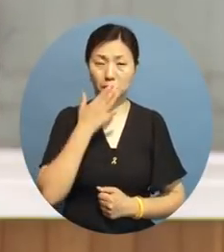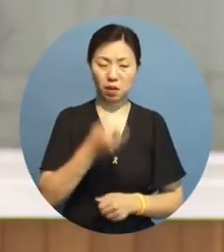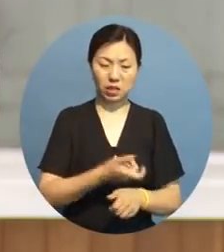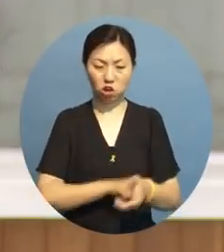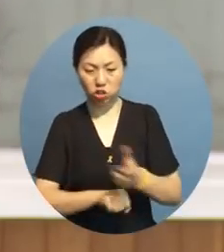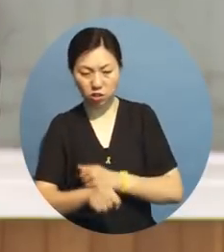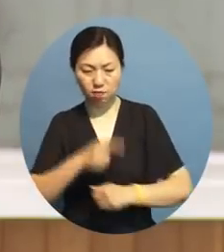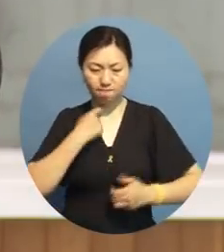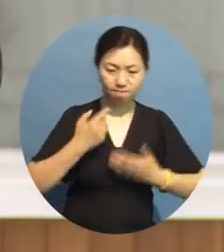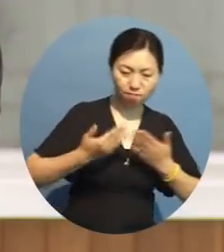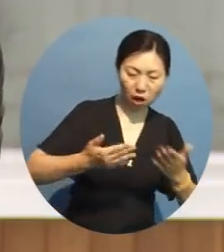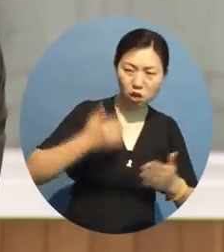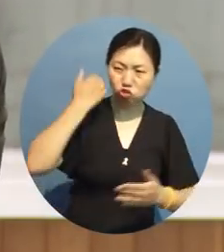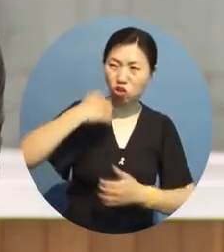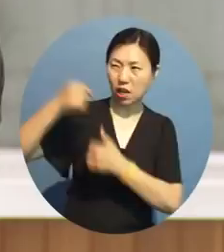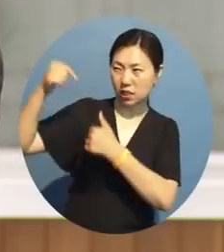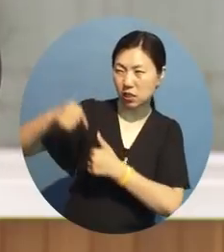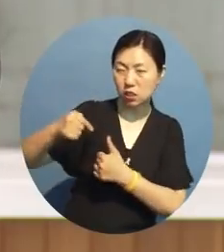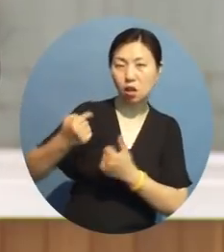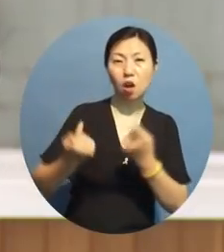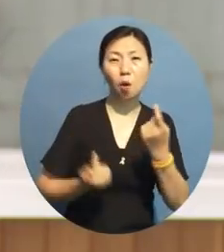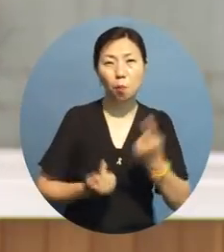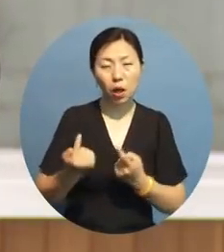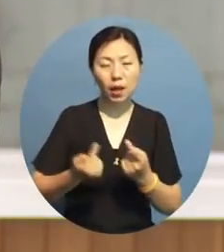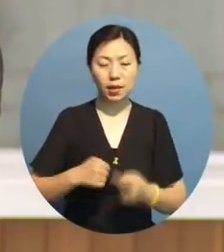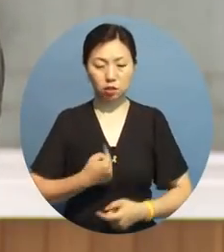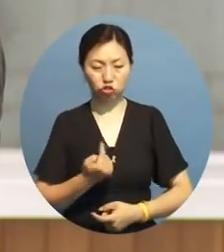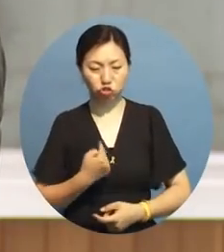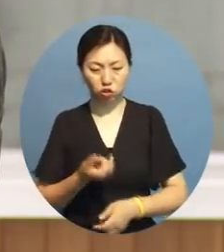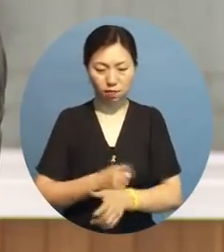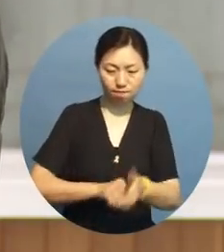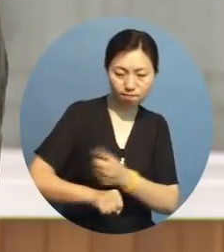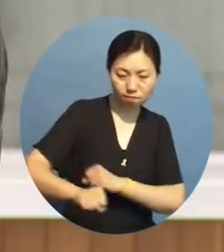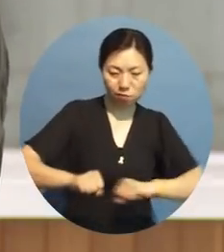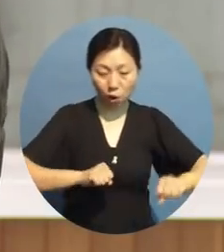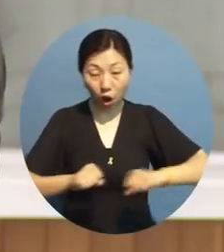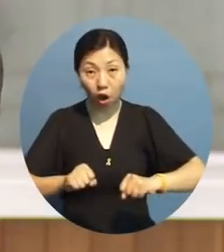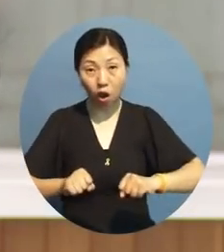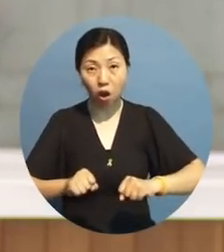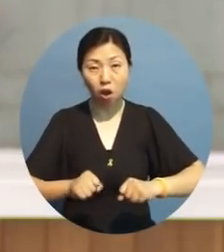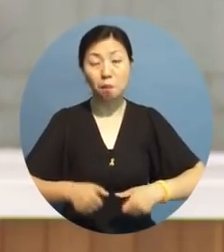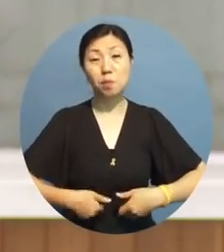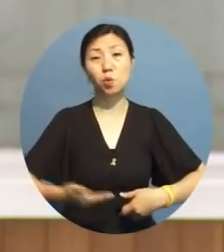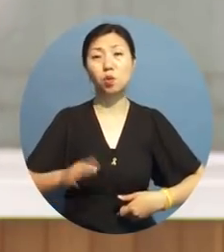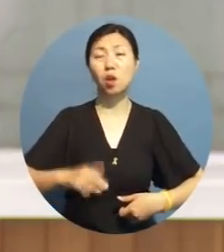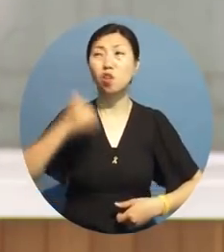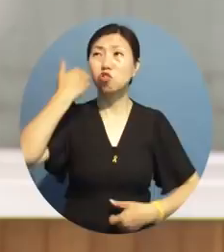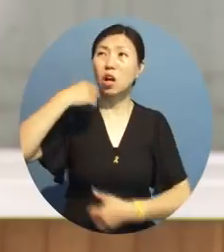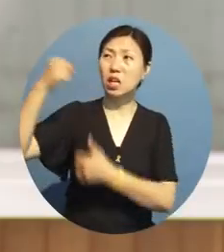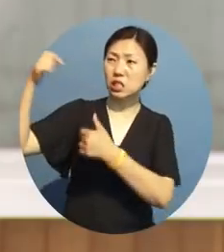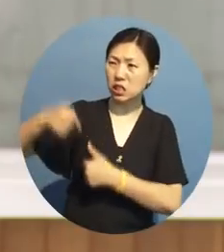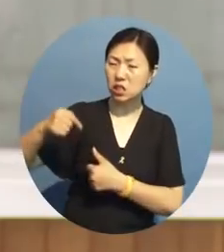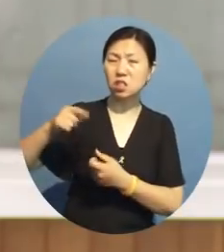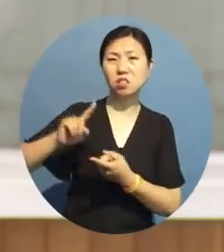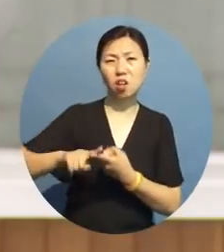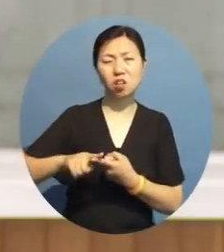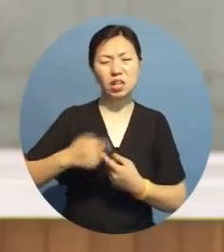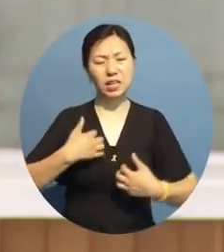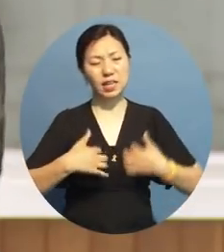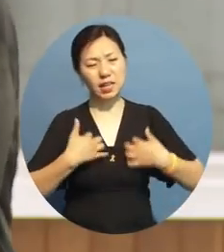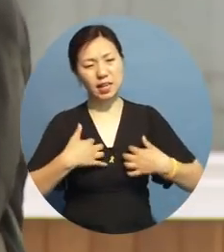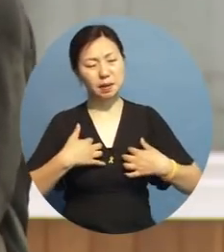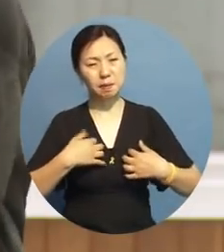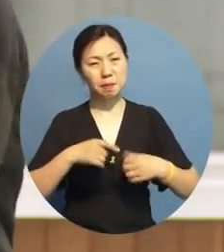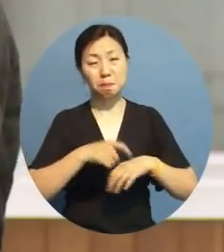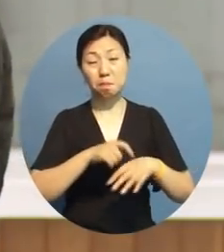하더라도 누가 시키기 전에 뭐 나서서 이렇게 할 수도 있는데 누가 시키면 그냥 뭐 즐거운 기쁜 마음이